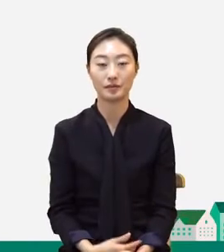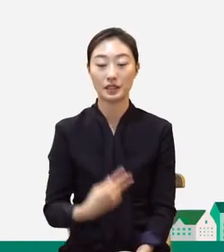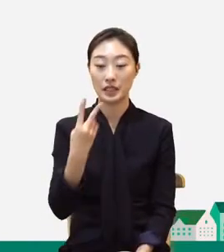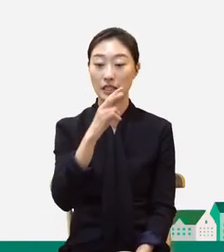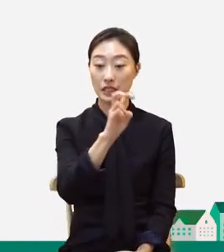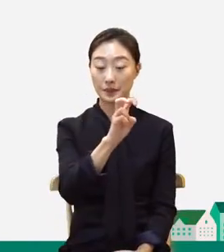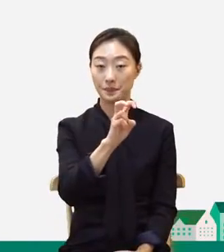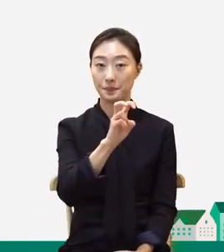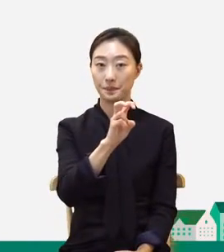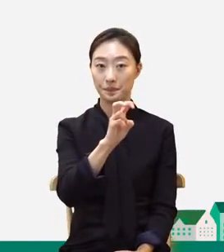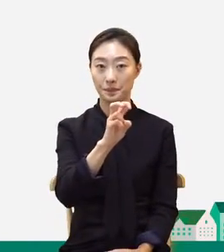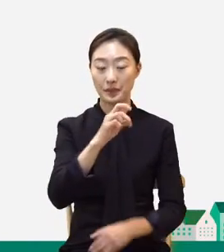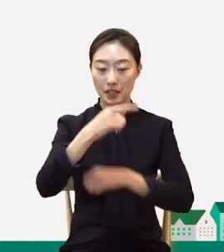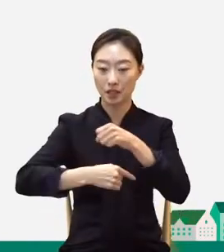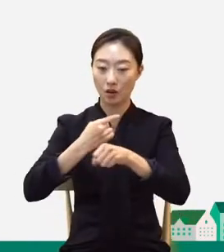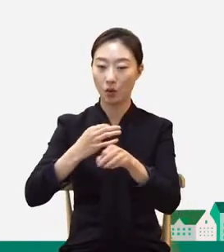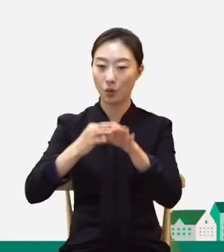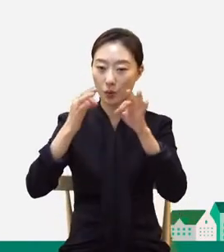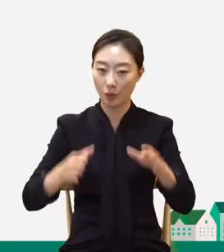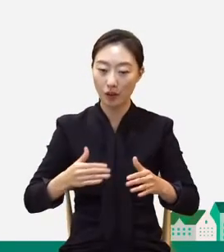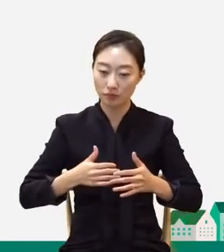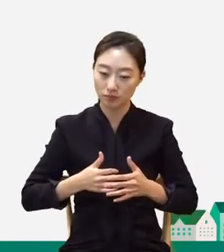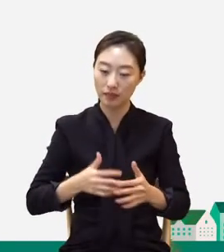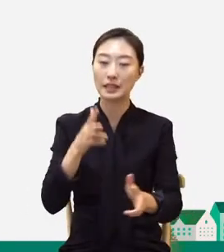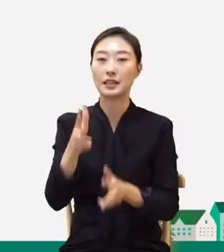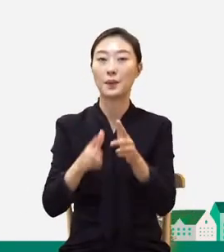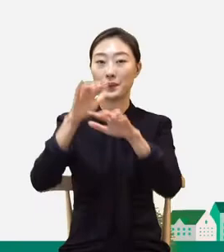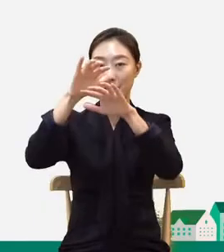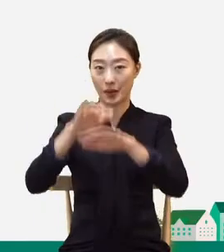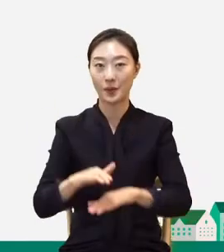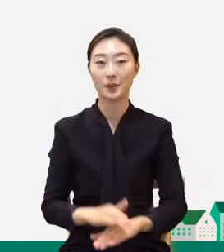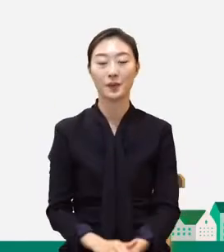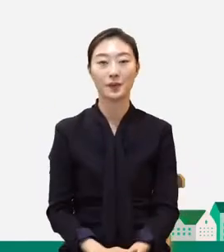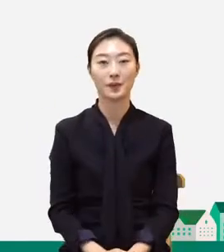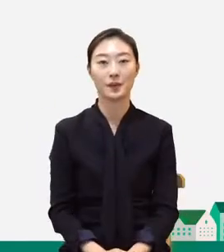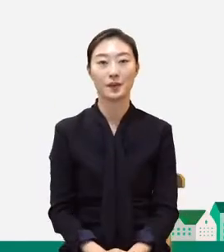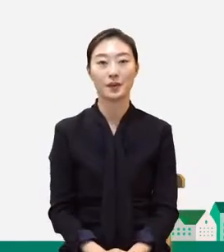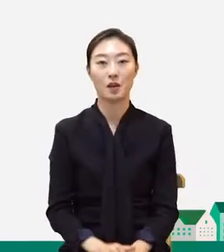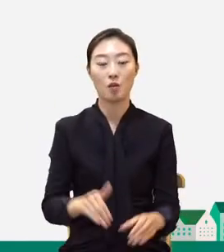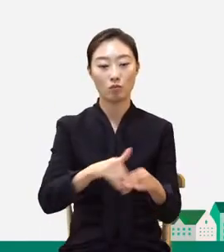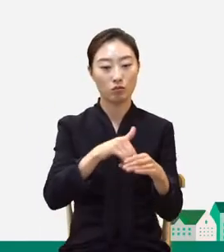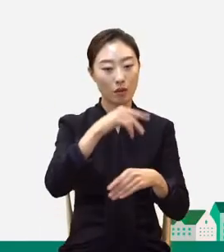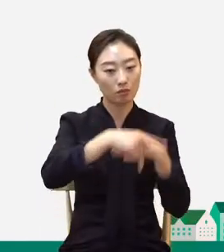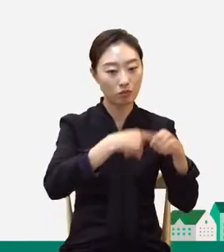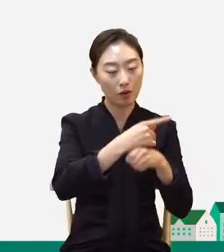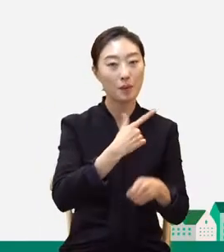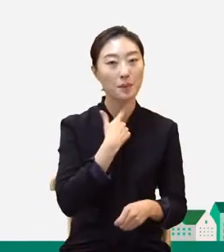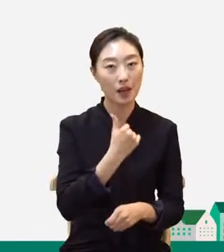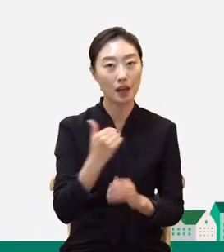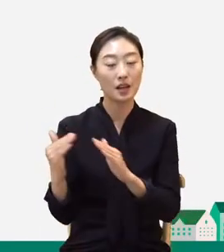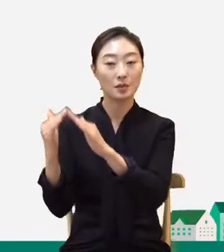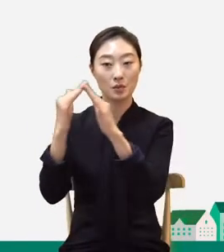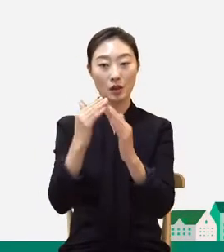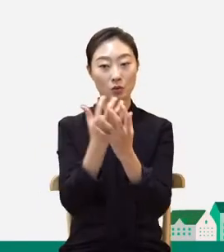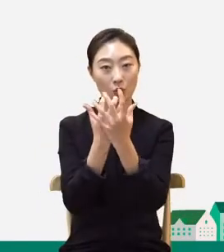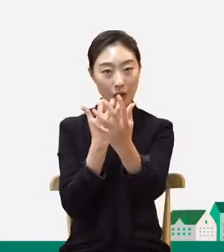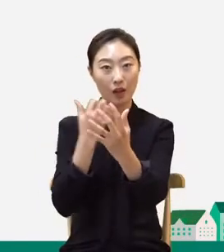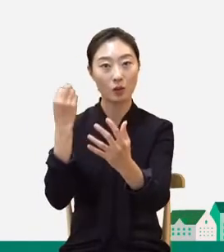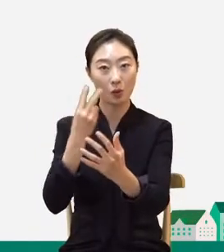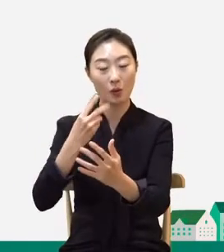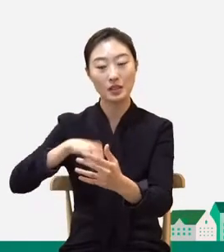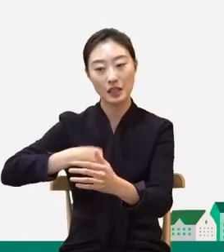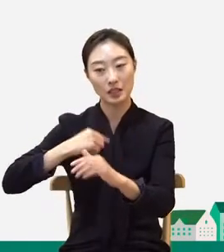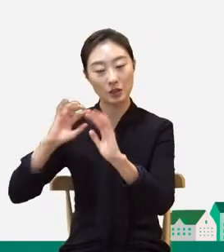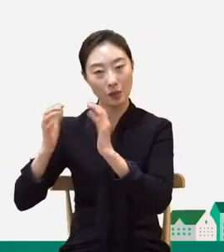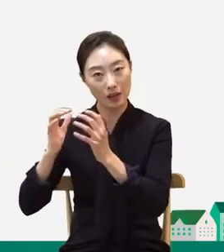2020년 저희가 1년 동안 진행한 사업 내용인데요. 문화 프로그램을 했고요. 입주자 총회, 자치회의, 생일 파티,